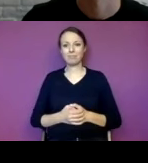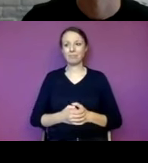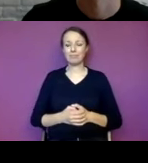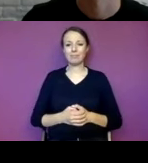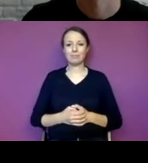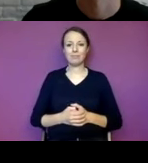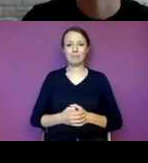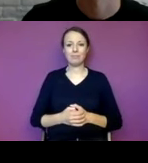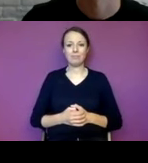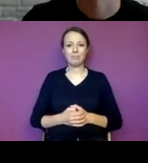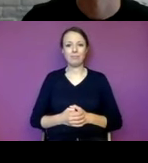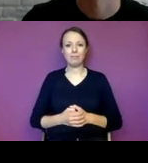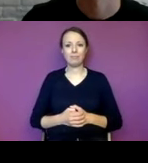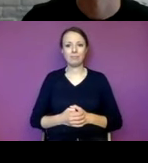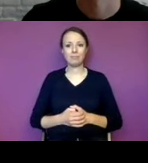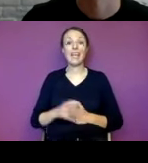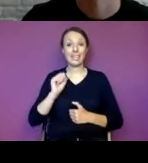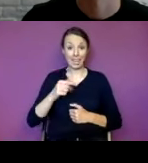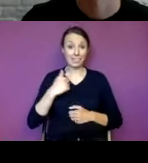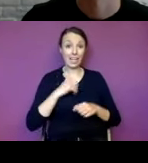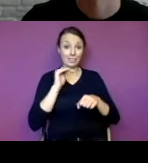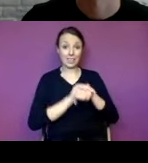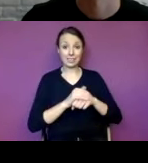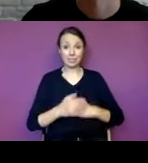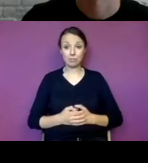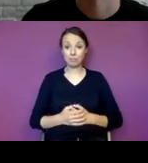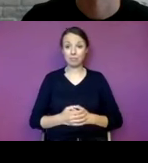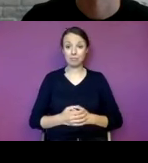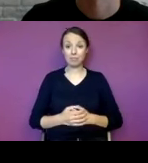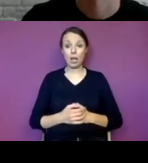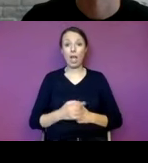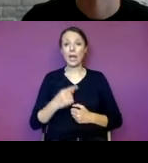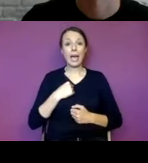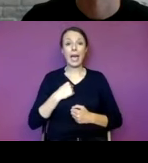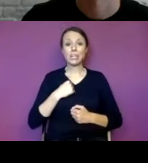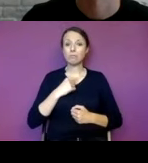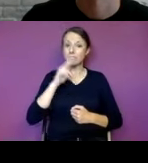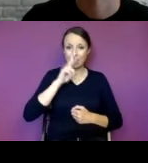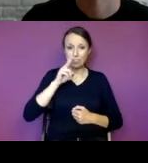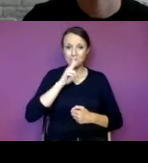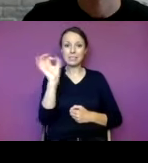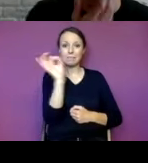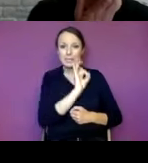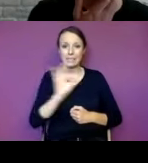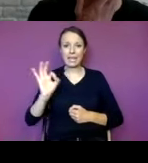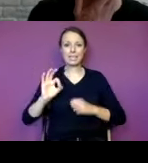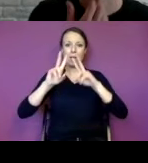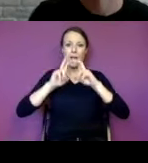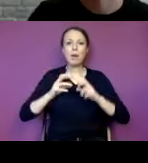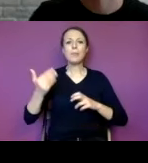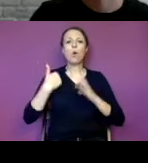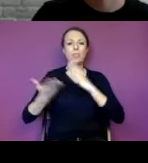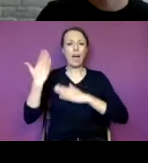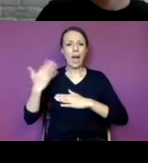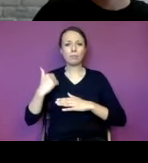ja zgadzam się, ja nie widziałam specjalnie świeżych danych, były badania robione, a to jeszcze w latach 90,